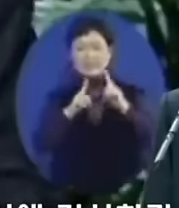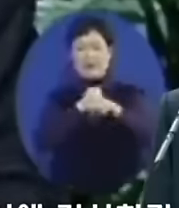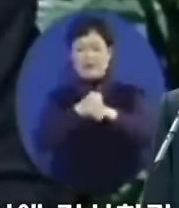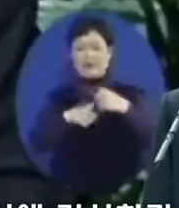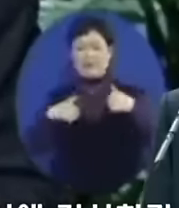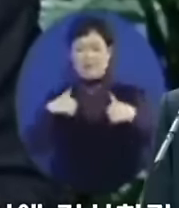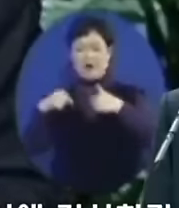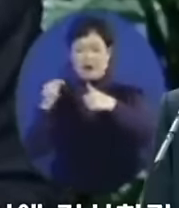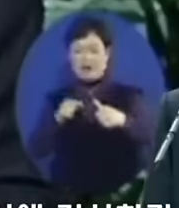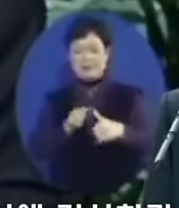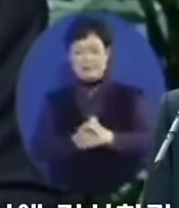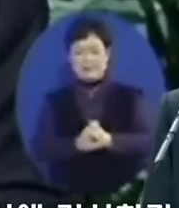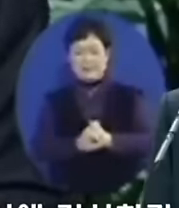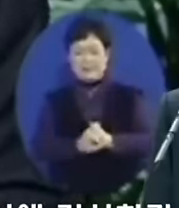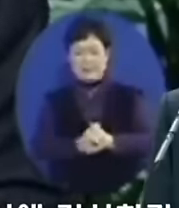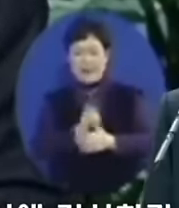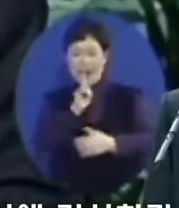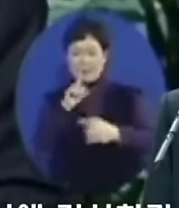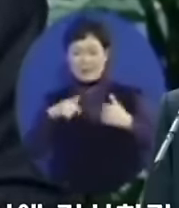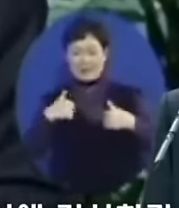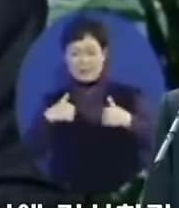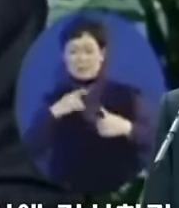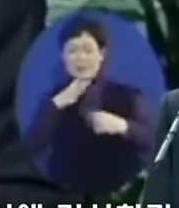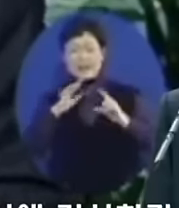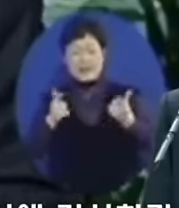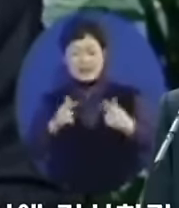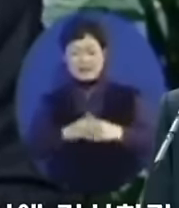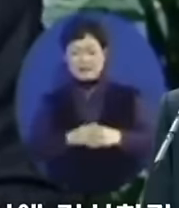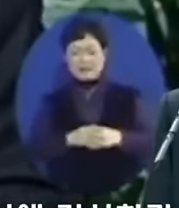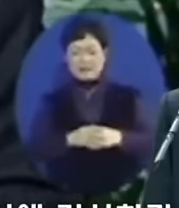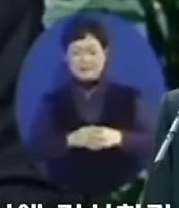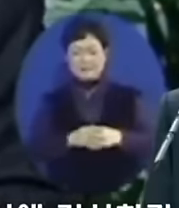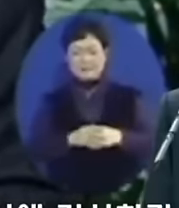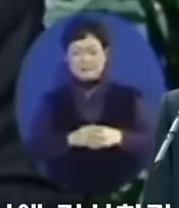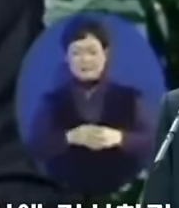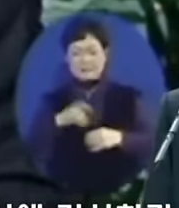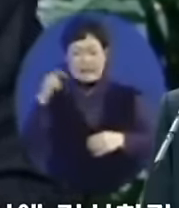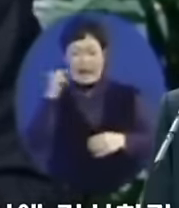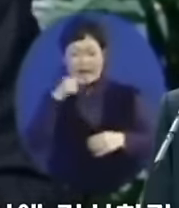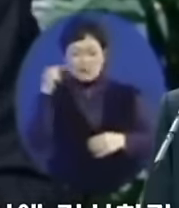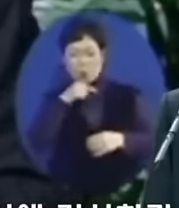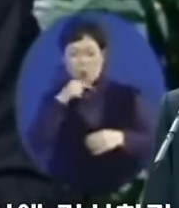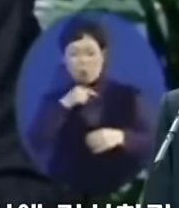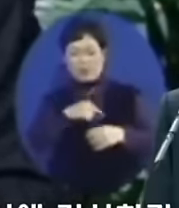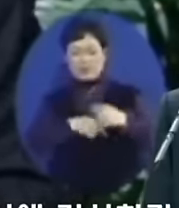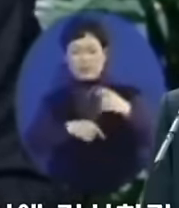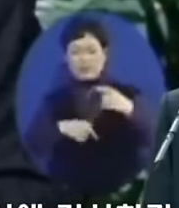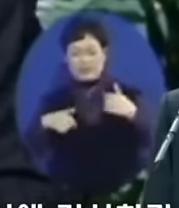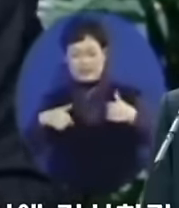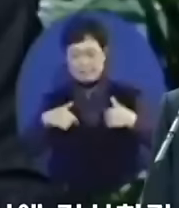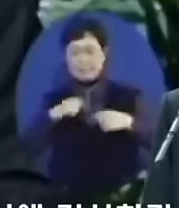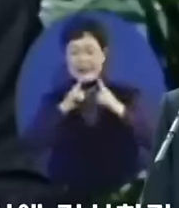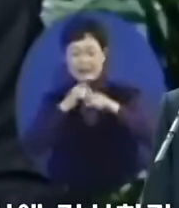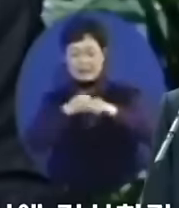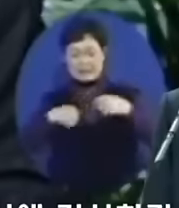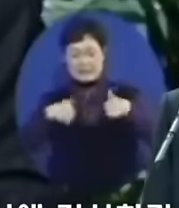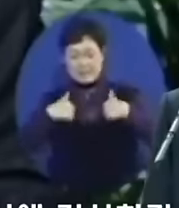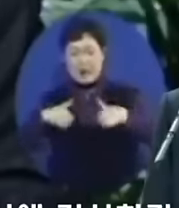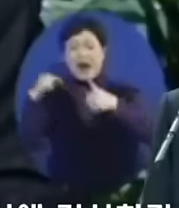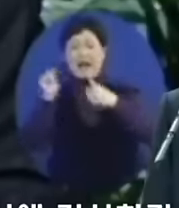기뻐하라. 한번 기뻐할 것뿐 아니라 꼭 강조해서 말하더니 기뻐하라고 말한 것입니다.